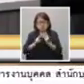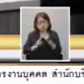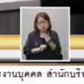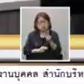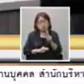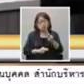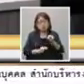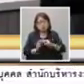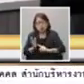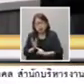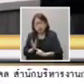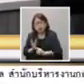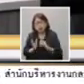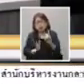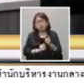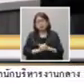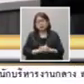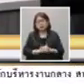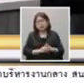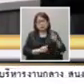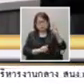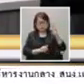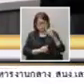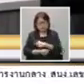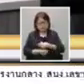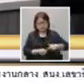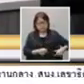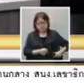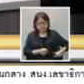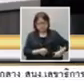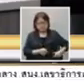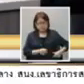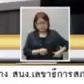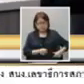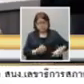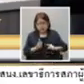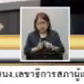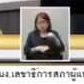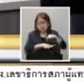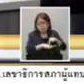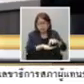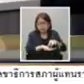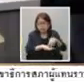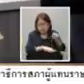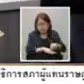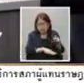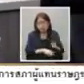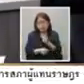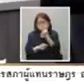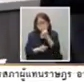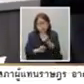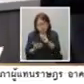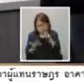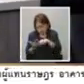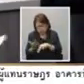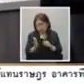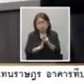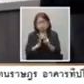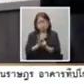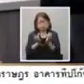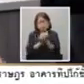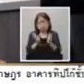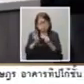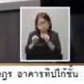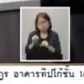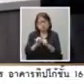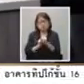แต่วันถวายสัตว์ท่านไปดูรัฐธรรมนูญมาตรานี้เหรอครับมาตรา161เนี่ย